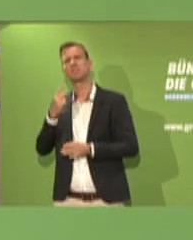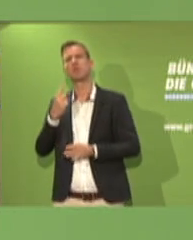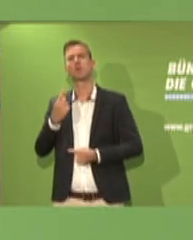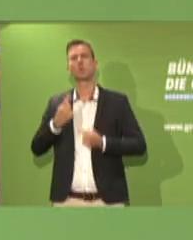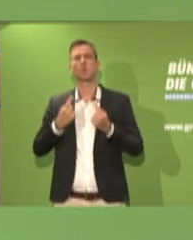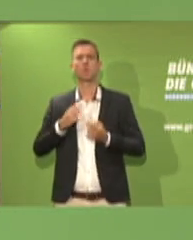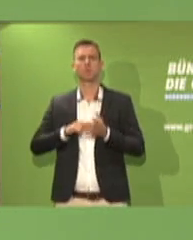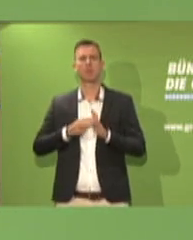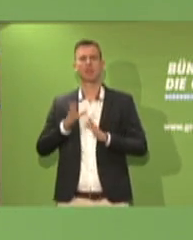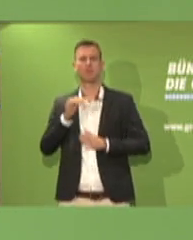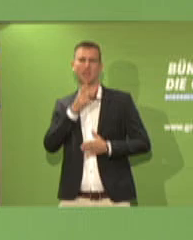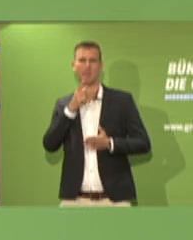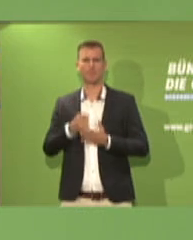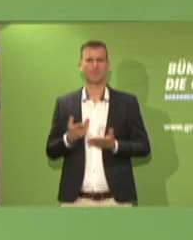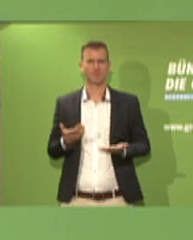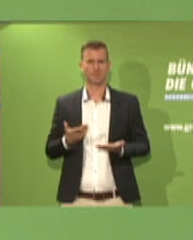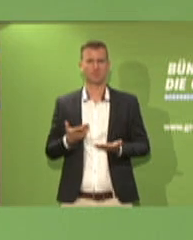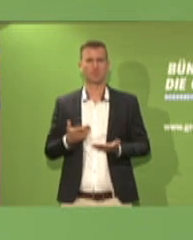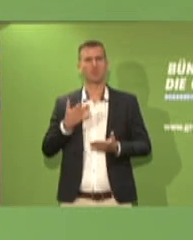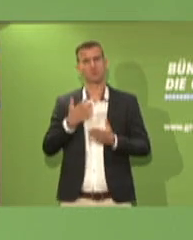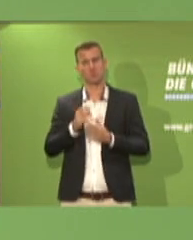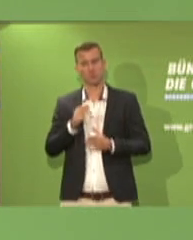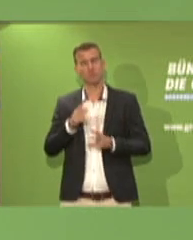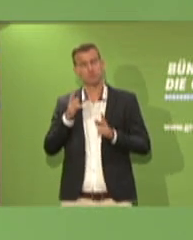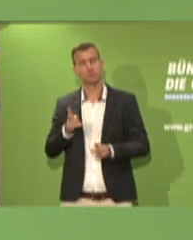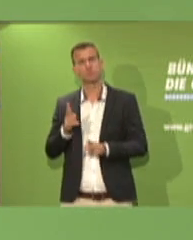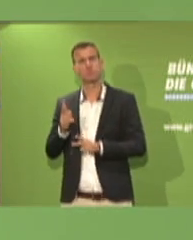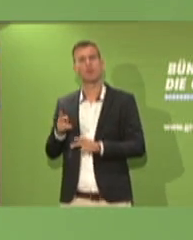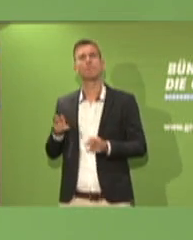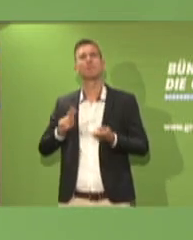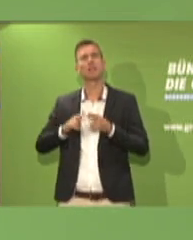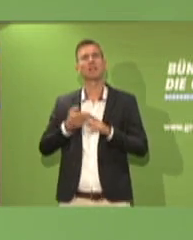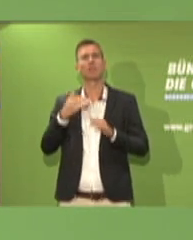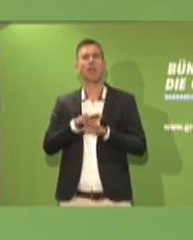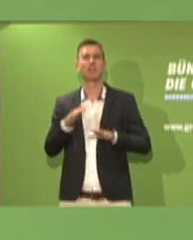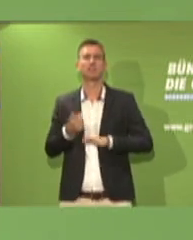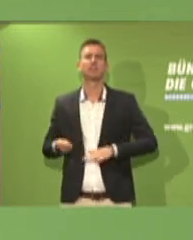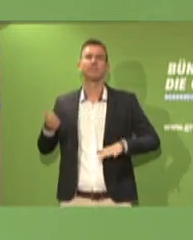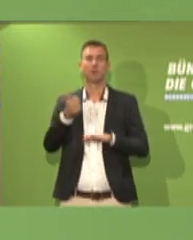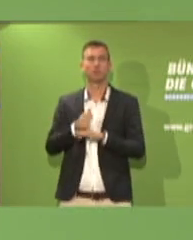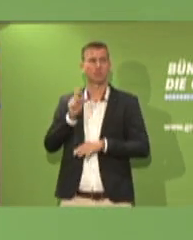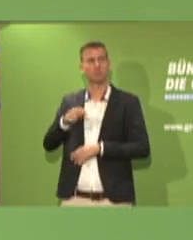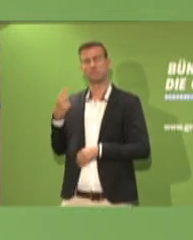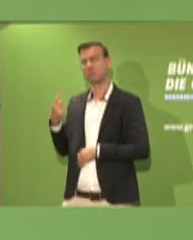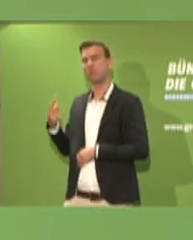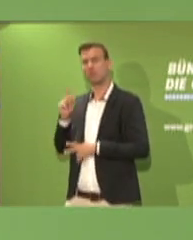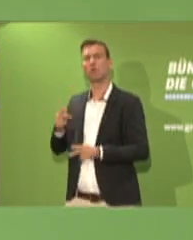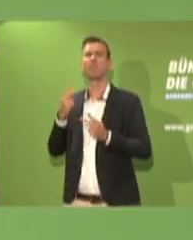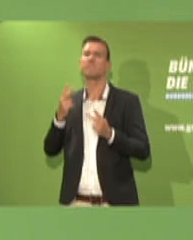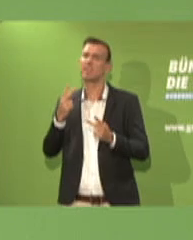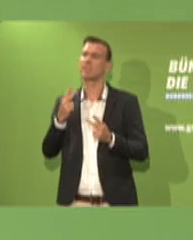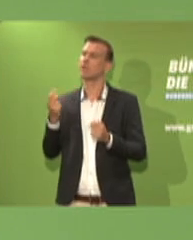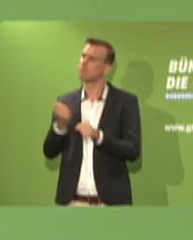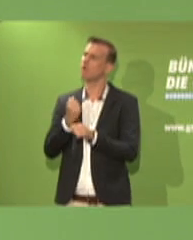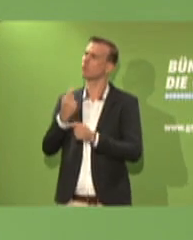Politik mitgestalten. Das ist ja auch ganz folgerichtig. Die Mitglieder des Landesvorstandes sind schließlich diejenigen, die wichtige Gestalter und